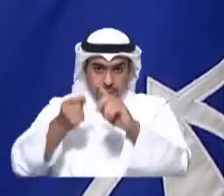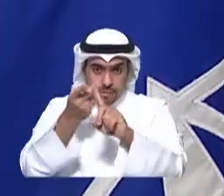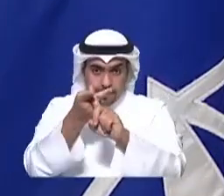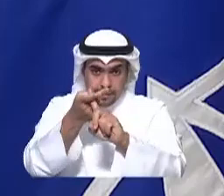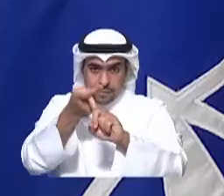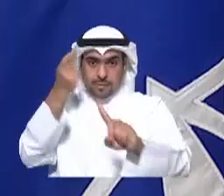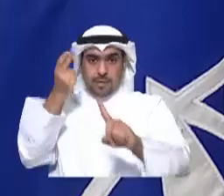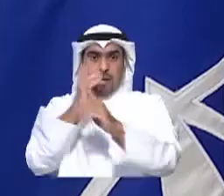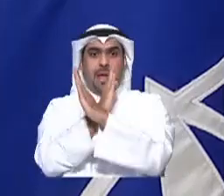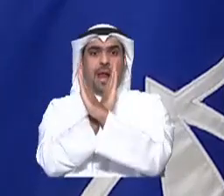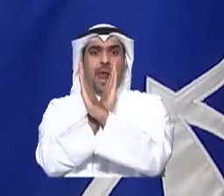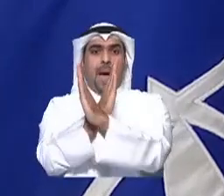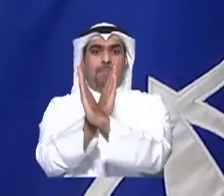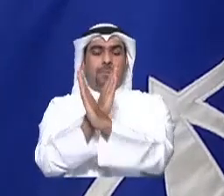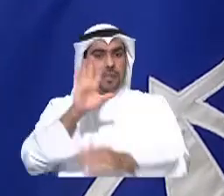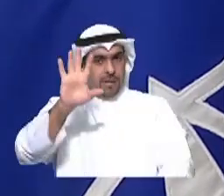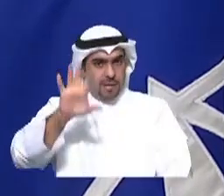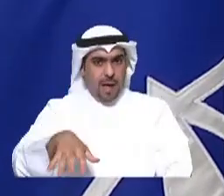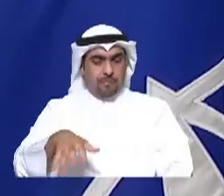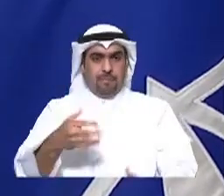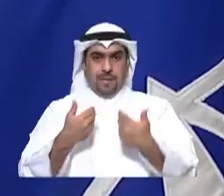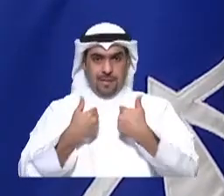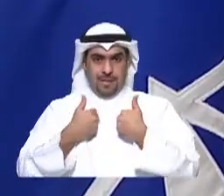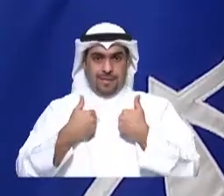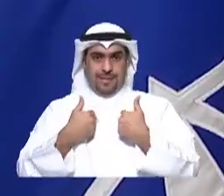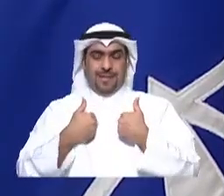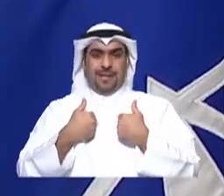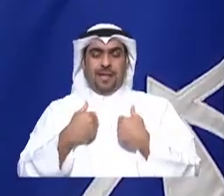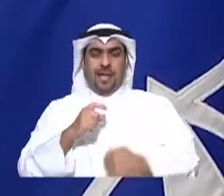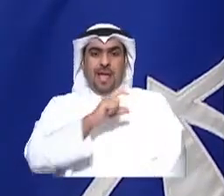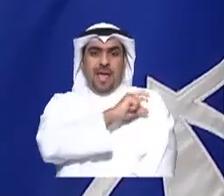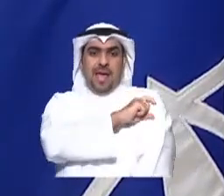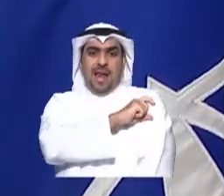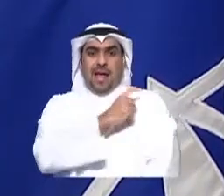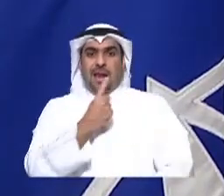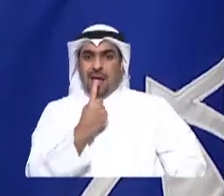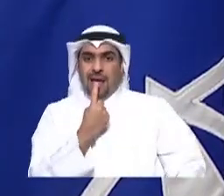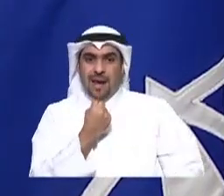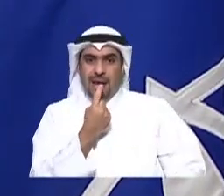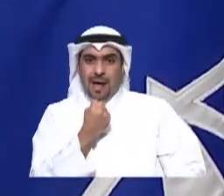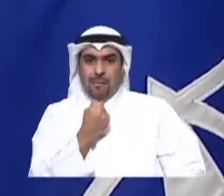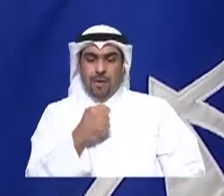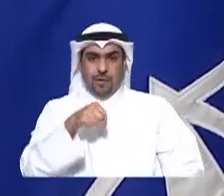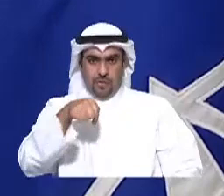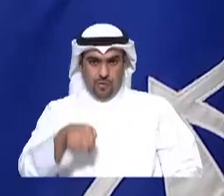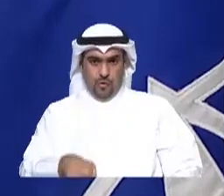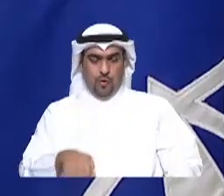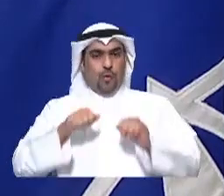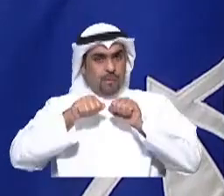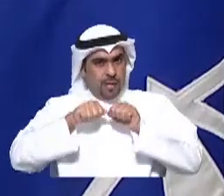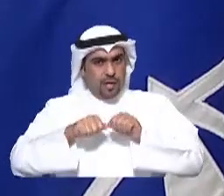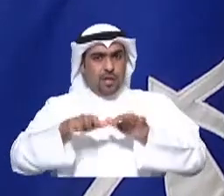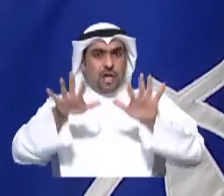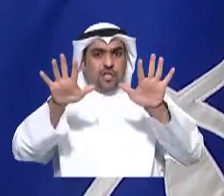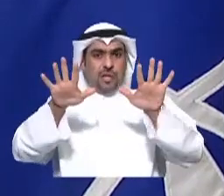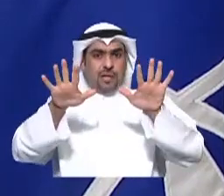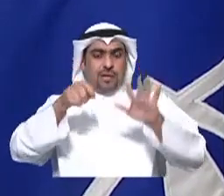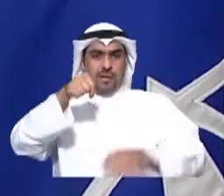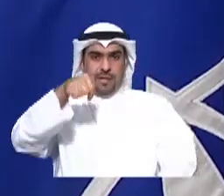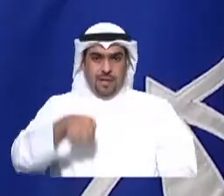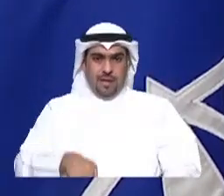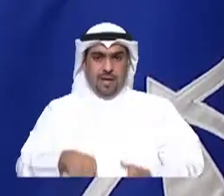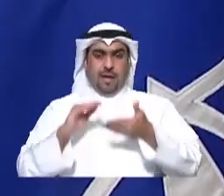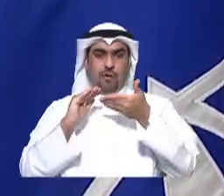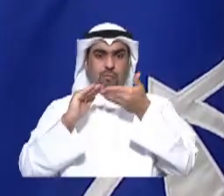الكويتي اليوم دورنا في نشر القانون الدولي الإنساني في الكويت وتطبيقه أيضا في المساعدات اللي